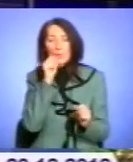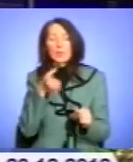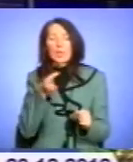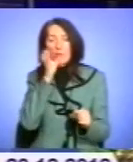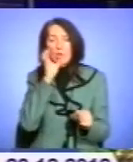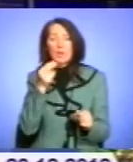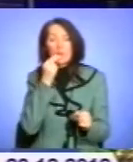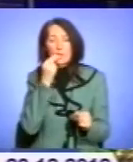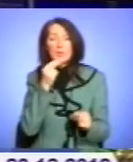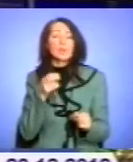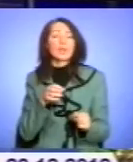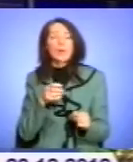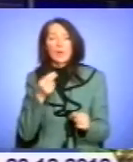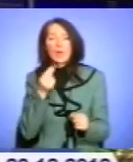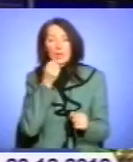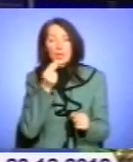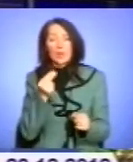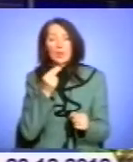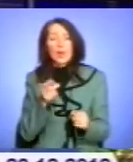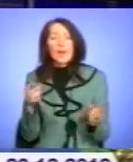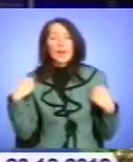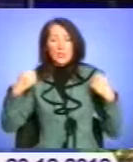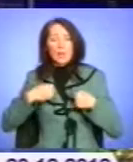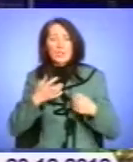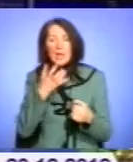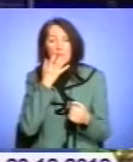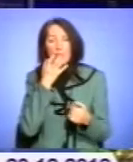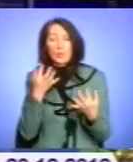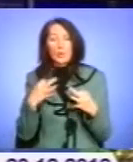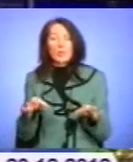висококалорійну їжу та носіть теплий і вільний одяг.